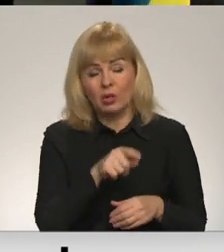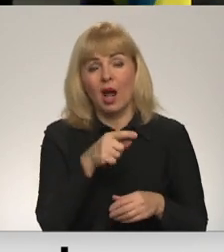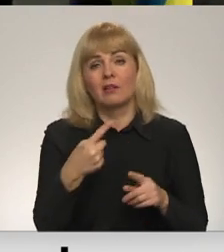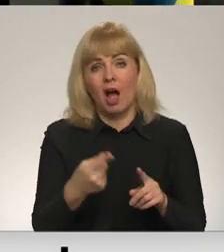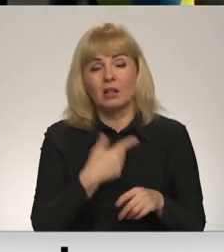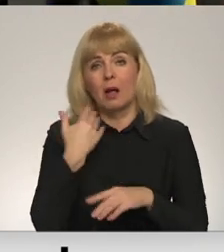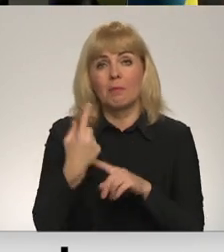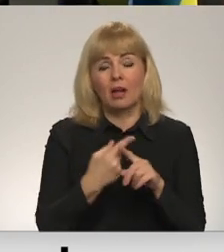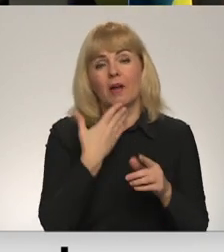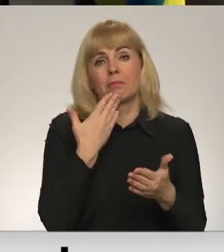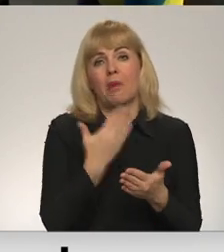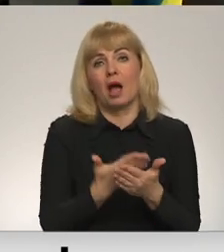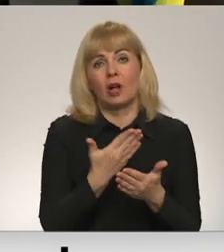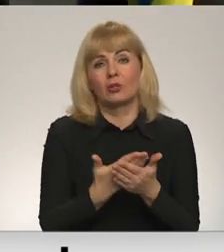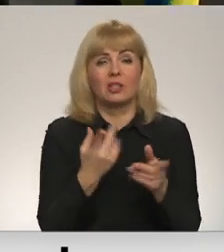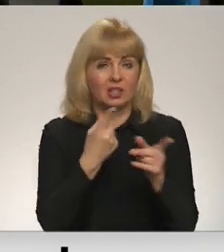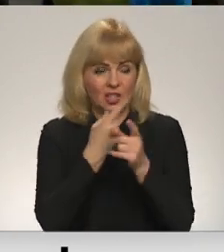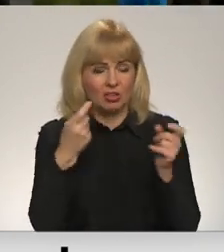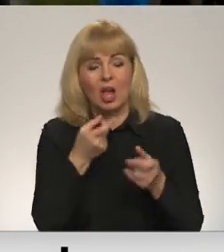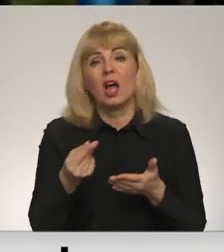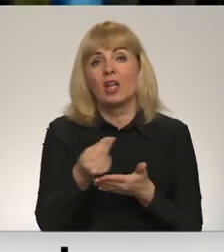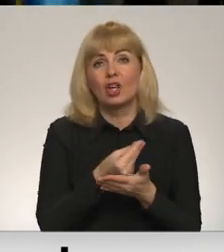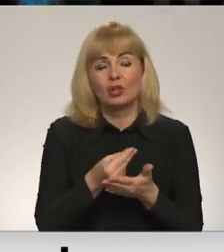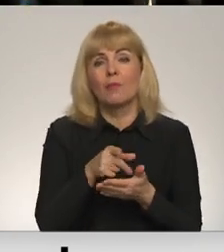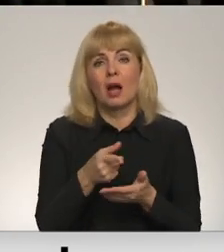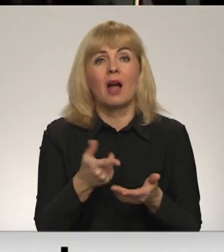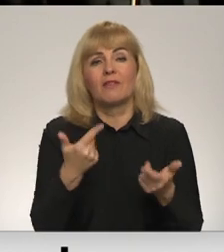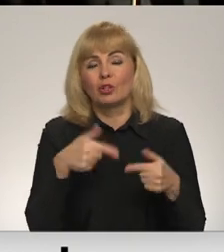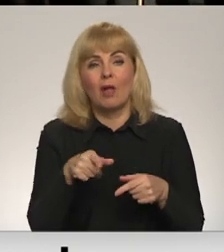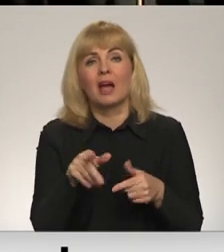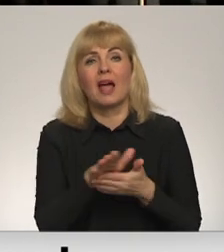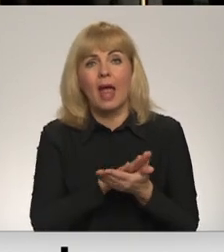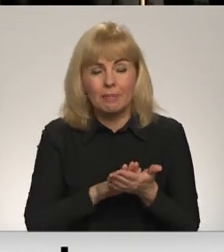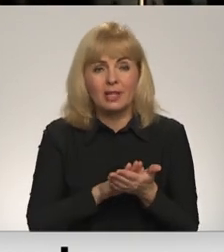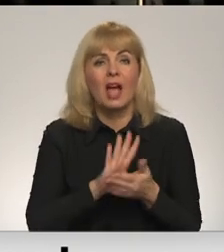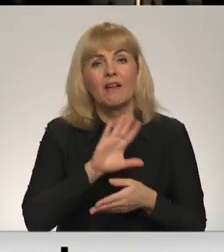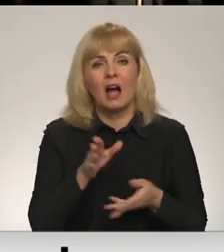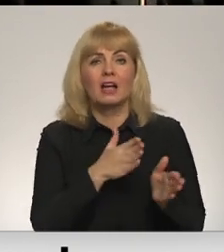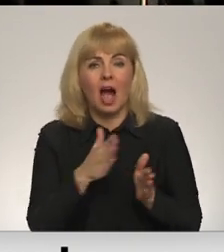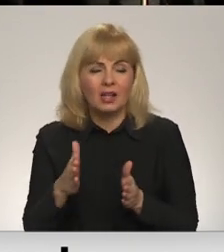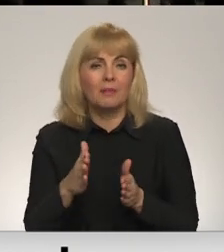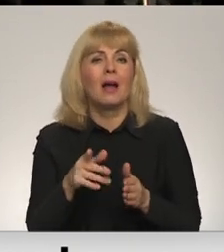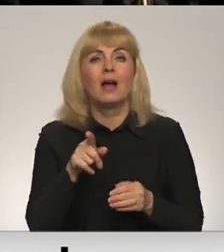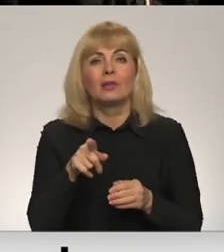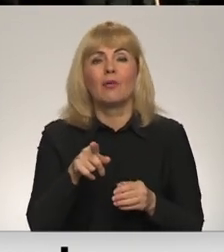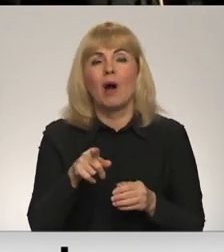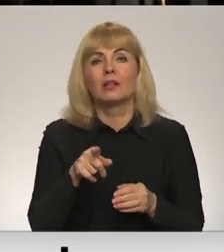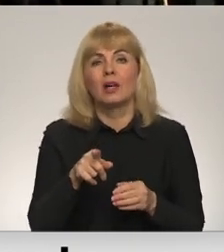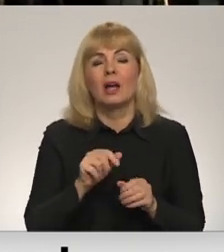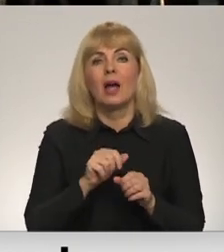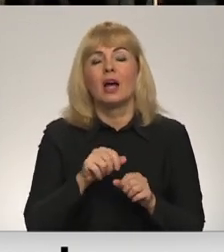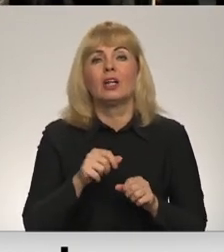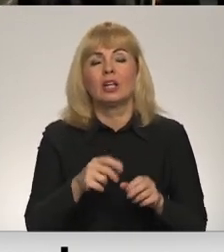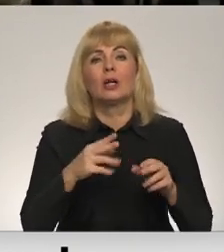arī Baltkrievija parādījusies ziņās. Tas nenozīmē, ka tur visu šo laiku nekas nenotika vai ka viss bija kārtībā. Vēl ar vien ir vairāk kā 1000 politijas